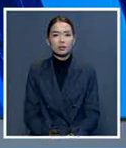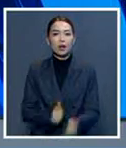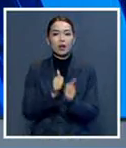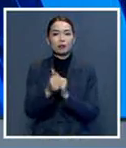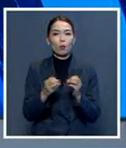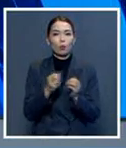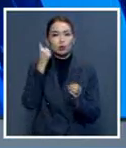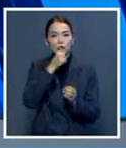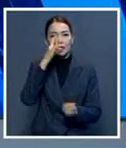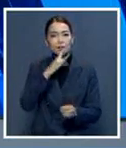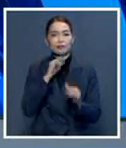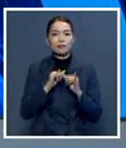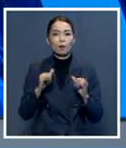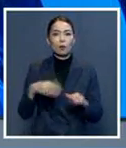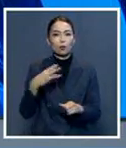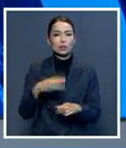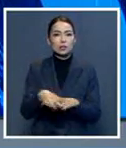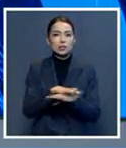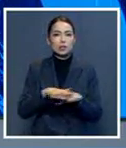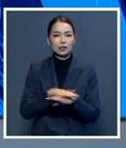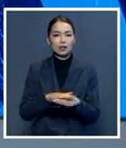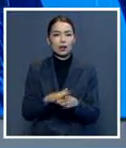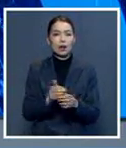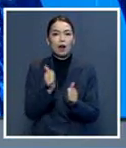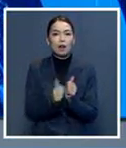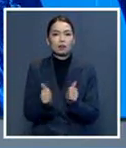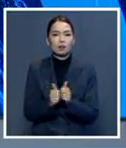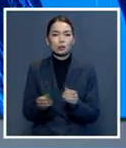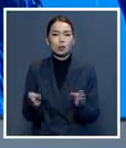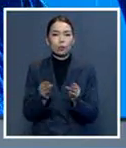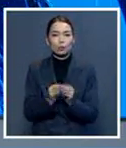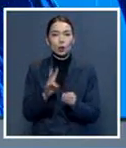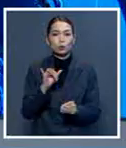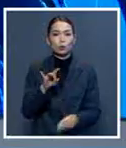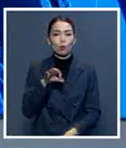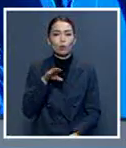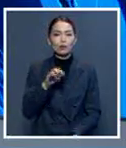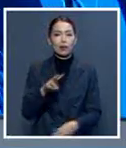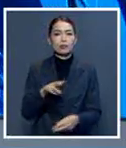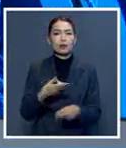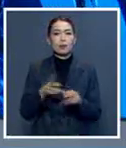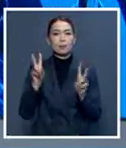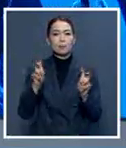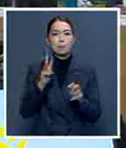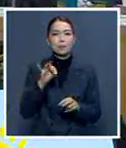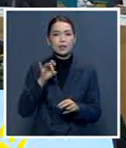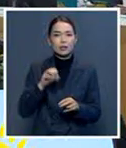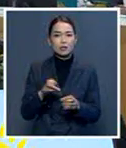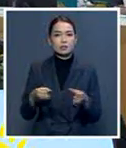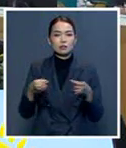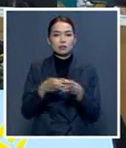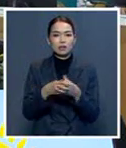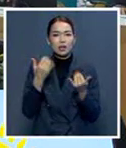10 жылдық Қазақстанды дамыған 30 елдің қатарына қосуда шешуші кезең болмақ. Нұр Отан партиясы Мирас кеңесінің мүшелері осындай